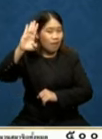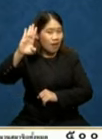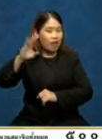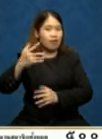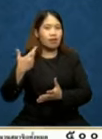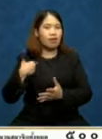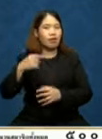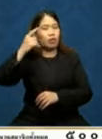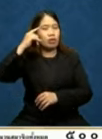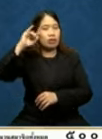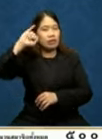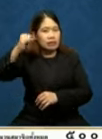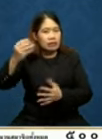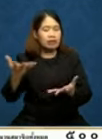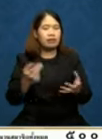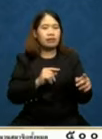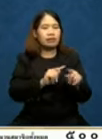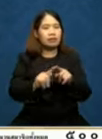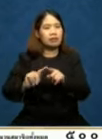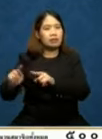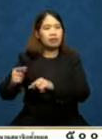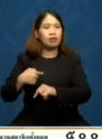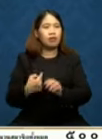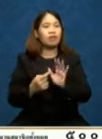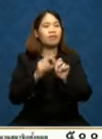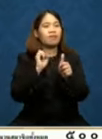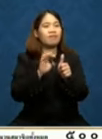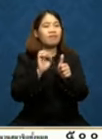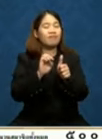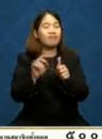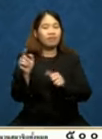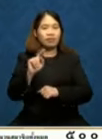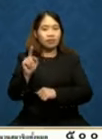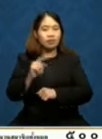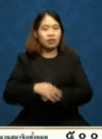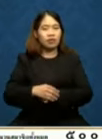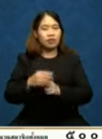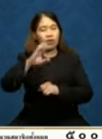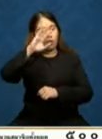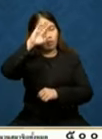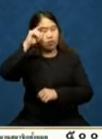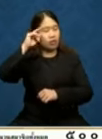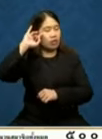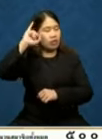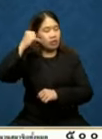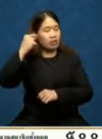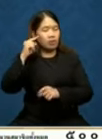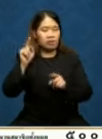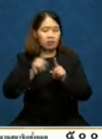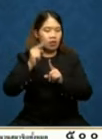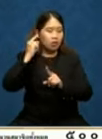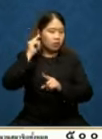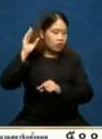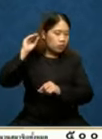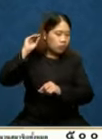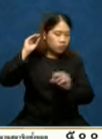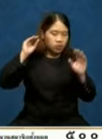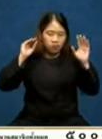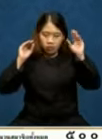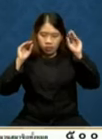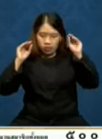ตเภทโดยโรคจิตเภทขอแนะนำสั้นๆคือโรคที่ผู้ป่วยมีอาการหูแว่วประสาทร้อนหลงผิด